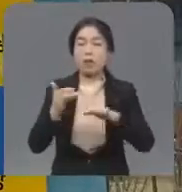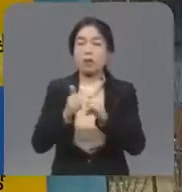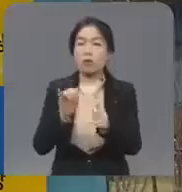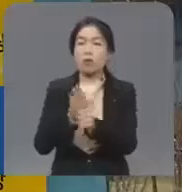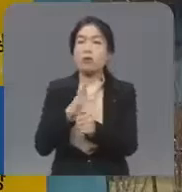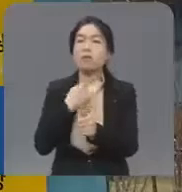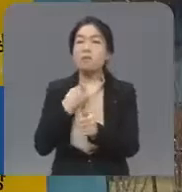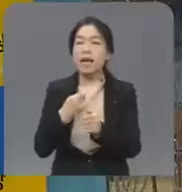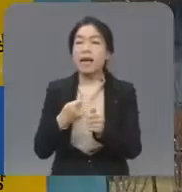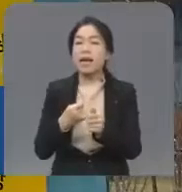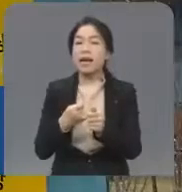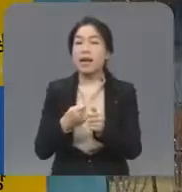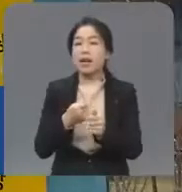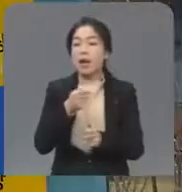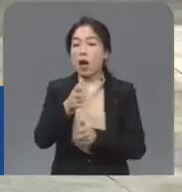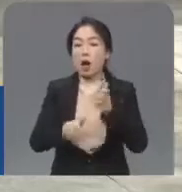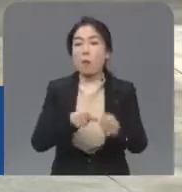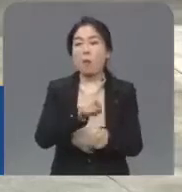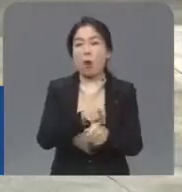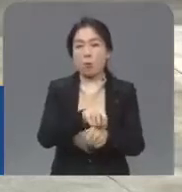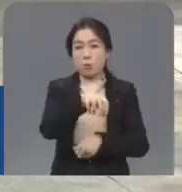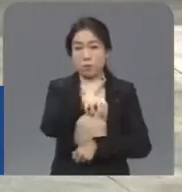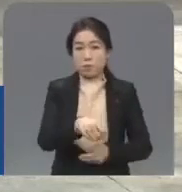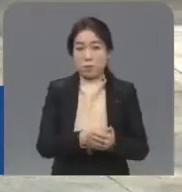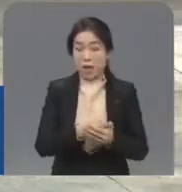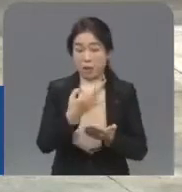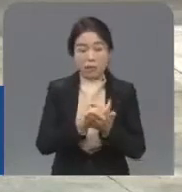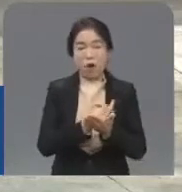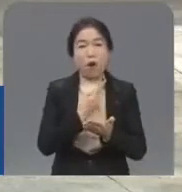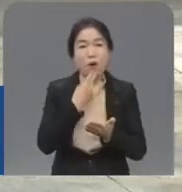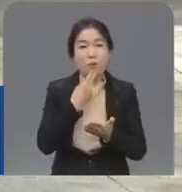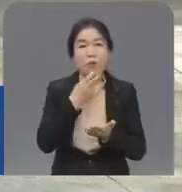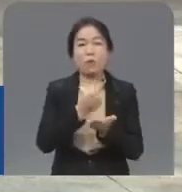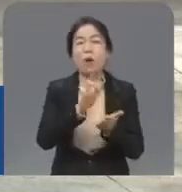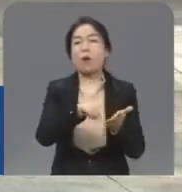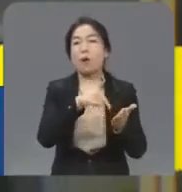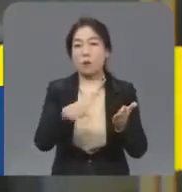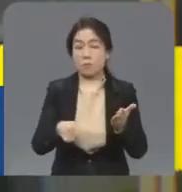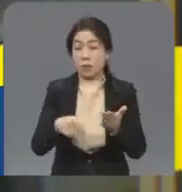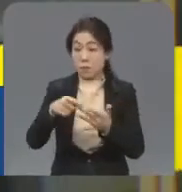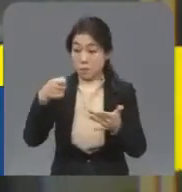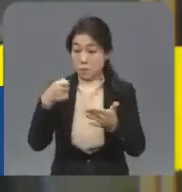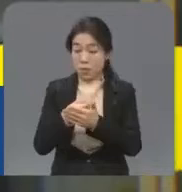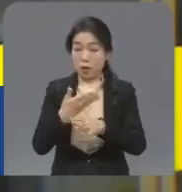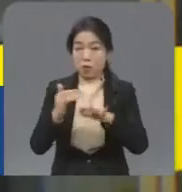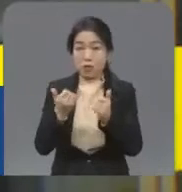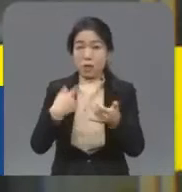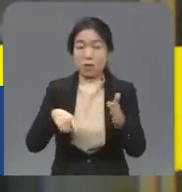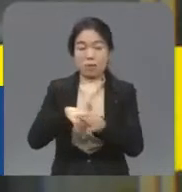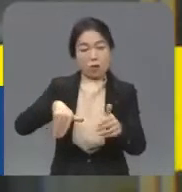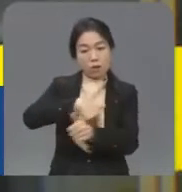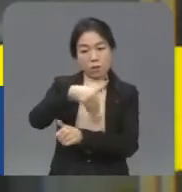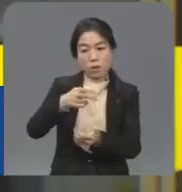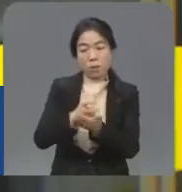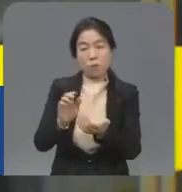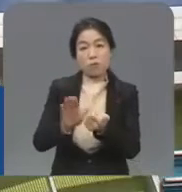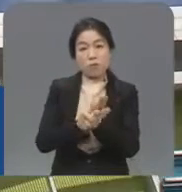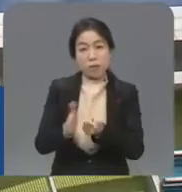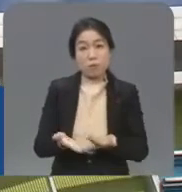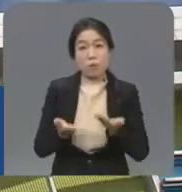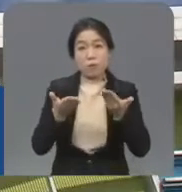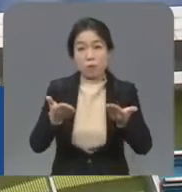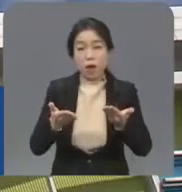사업 실적이 있는 비영리 법인입니다. 수행 기관으로 선정되면 외국인 주민을 위한 전반적인 법률